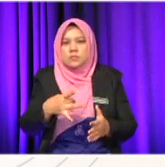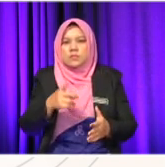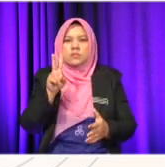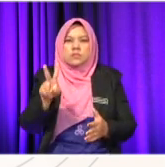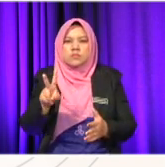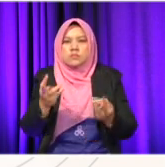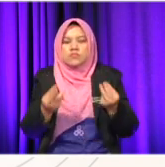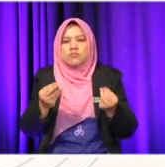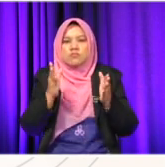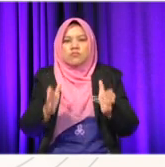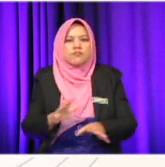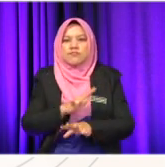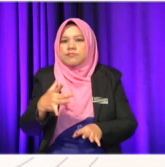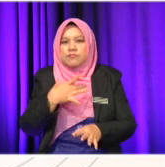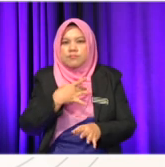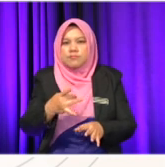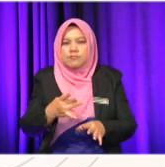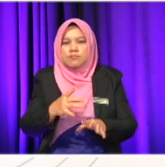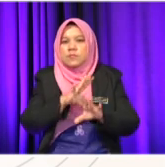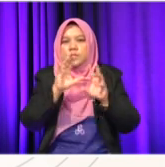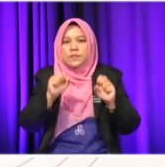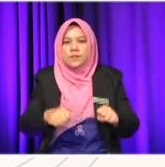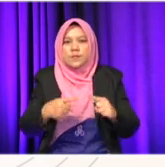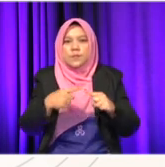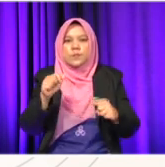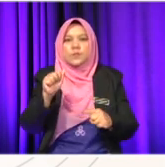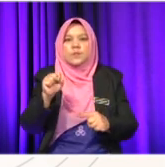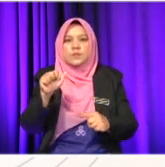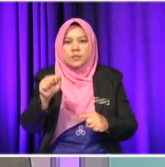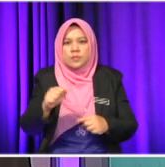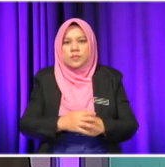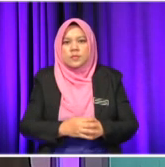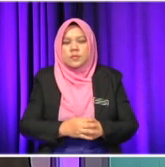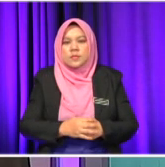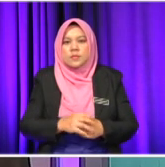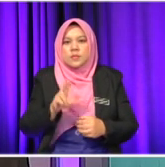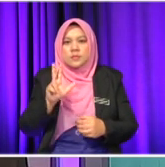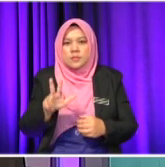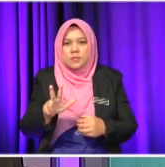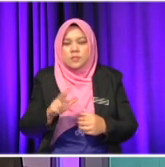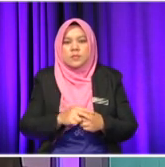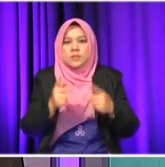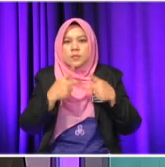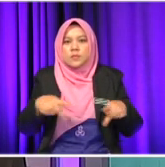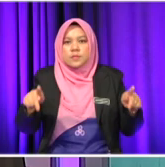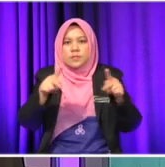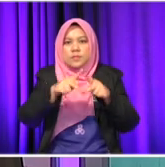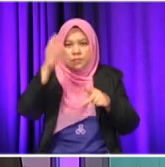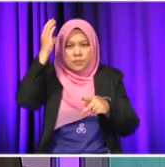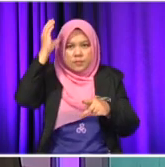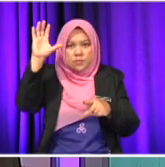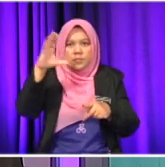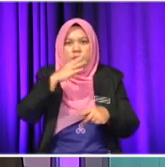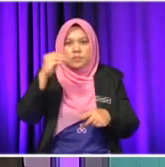Mungkin orang tak suka jadi kamu tak boleh putus asa oke yang ketiga perlu kreatif dan inovatif